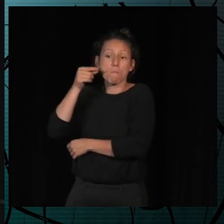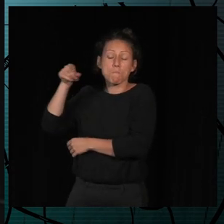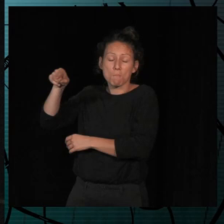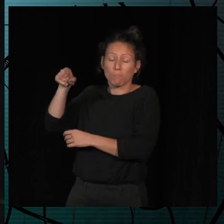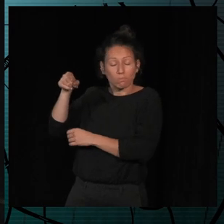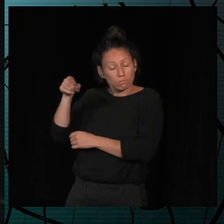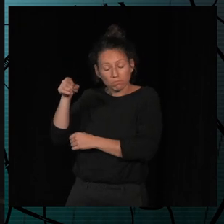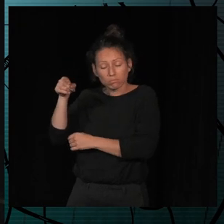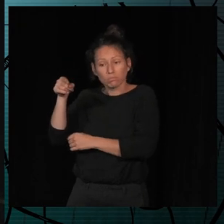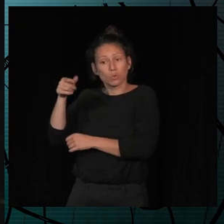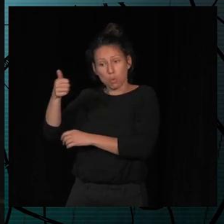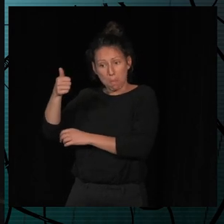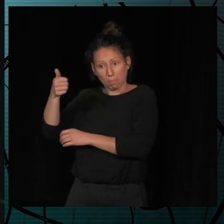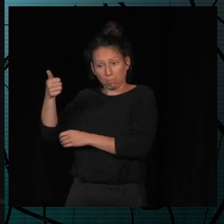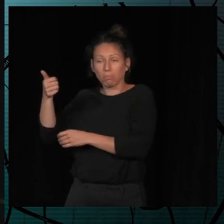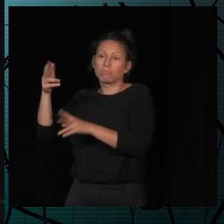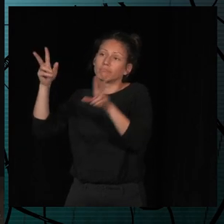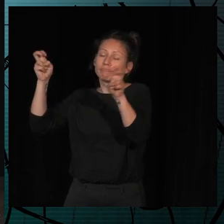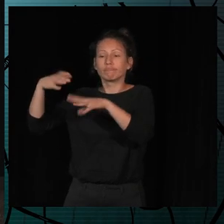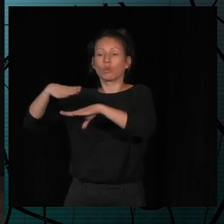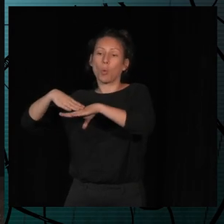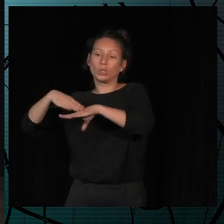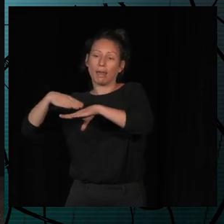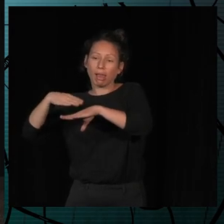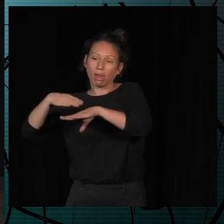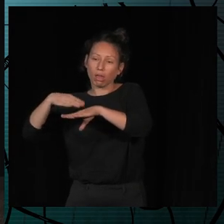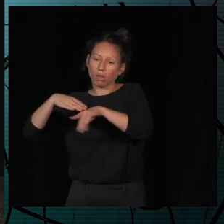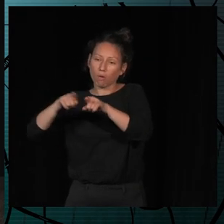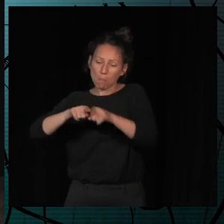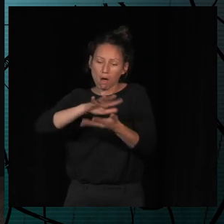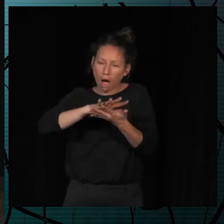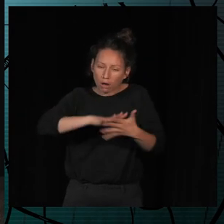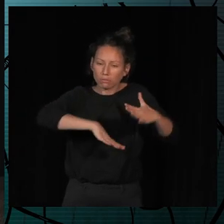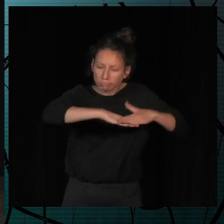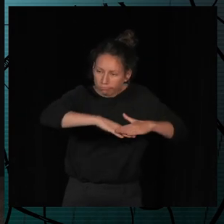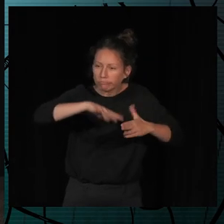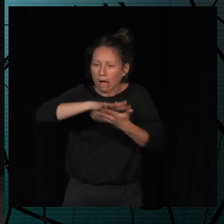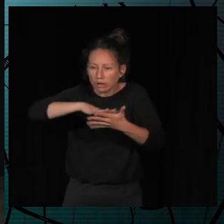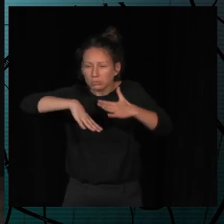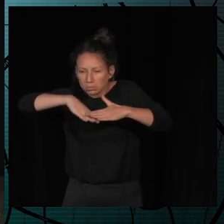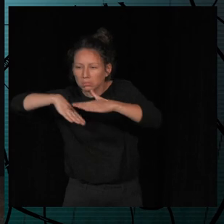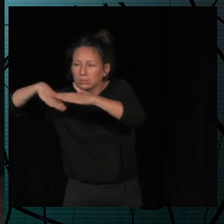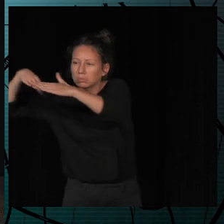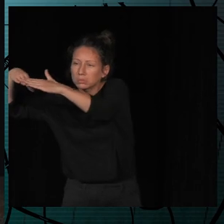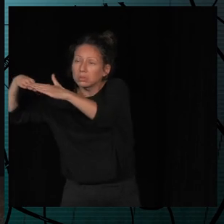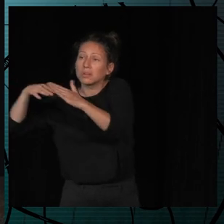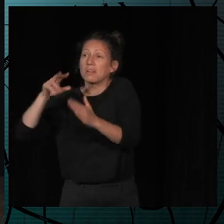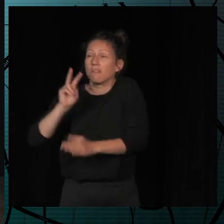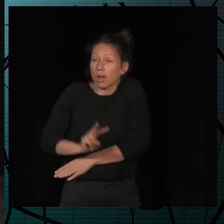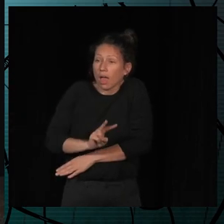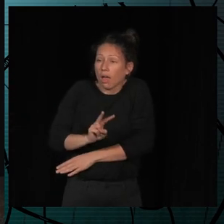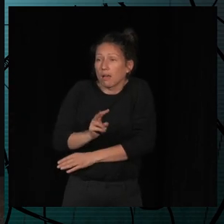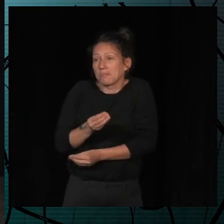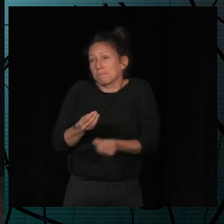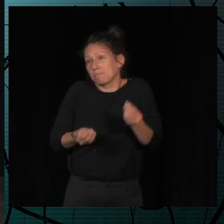recommandations euh je dirais que voilà après on est-ce qu'on est d'accord sur la manière